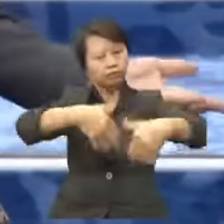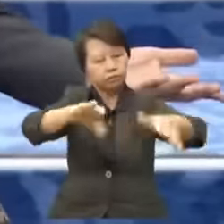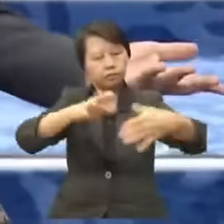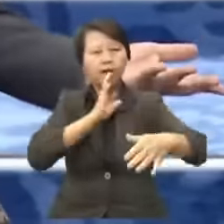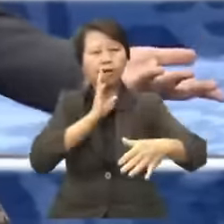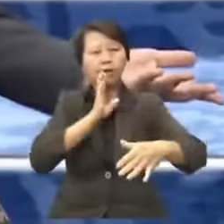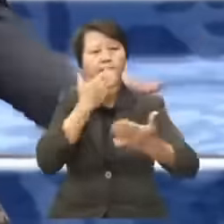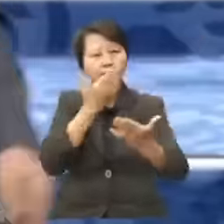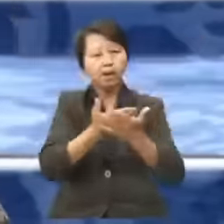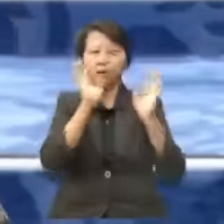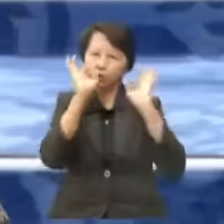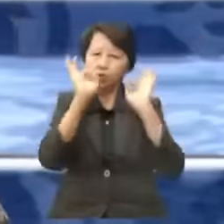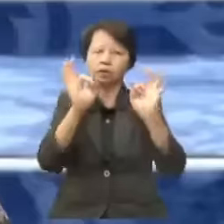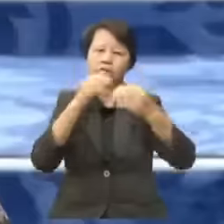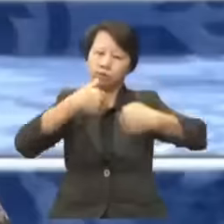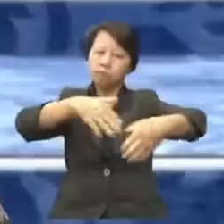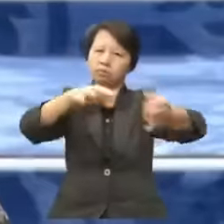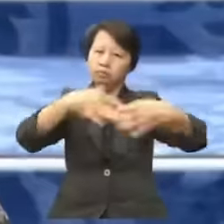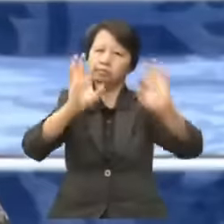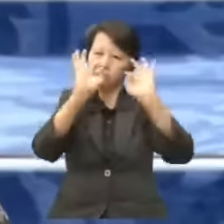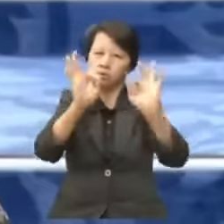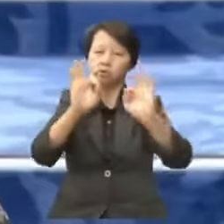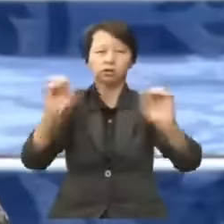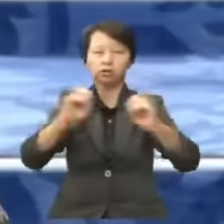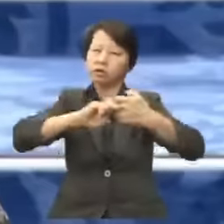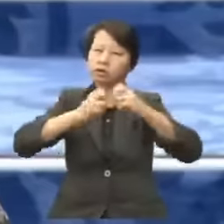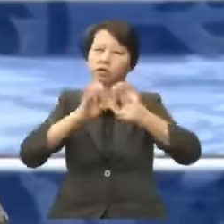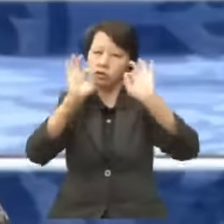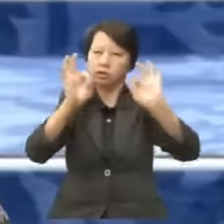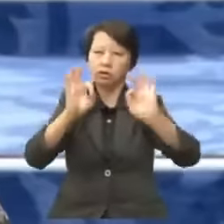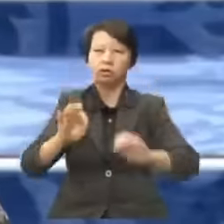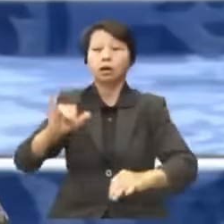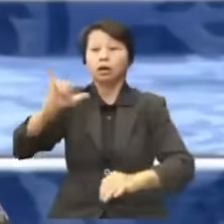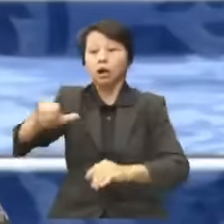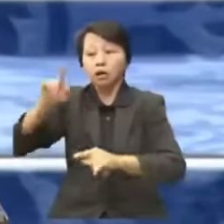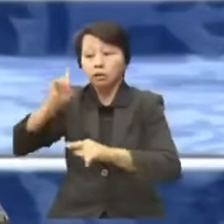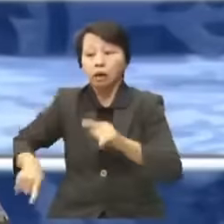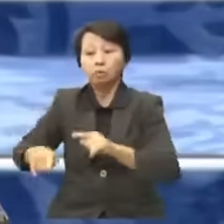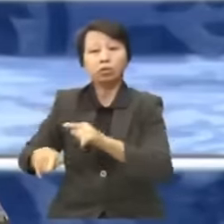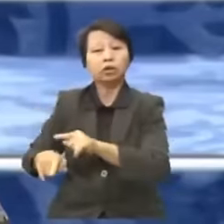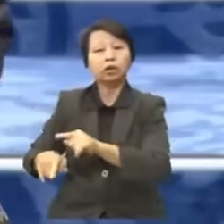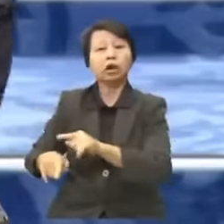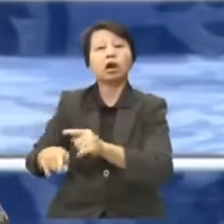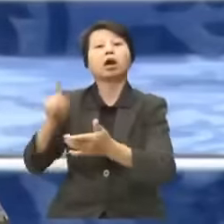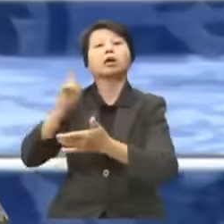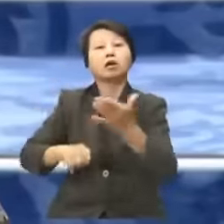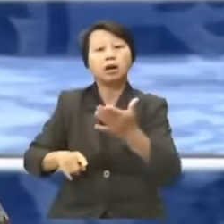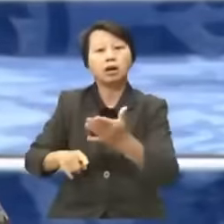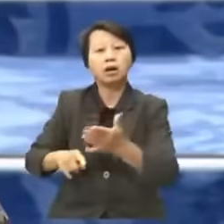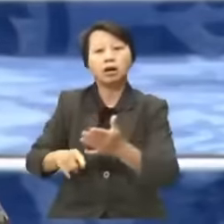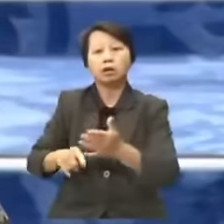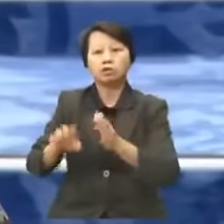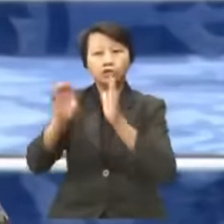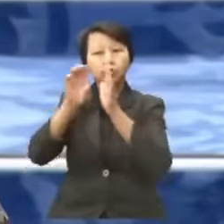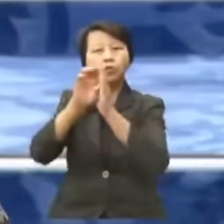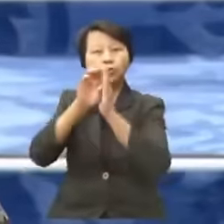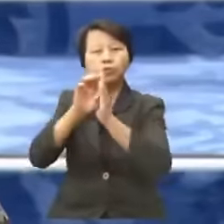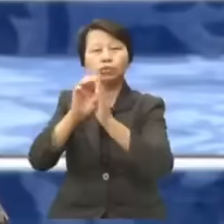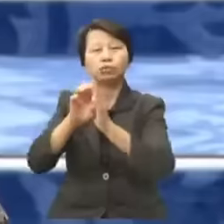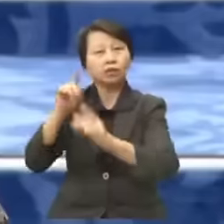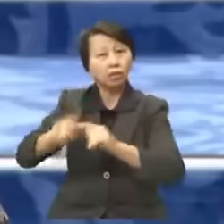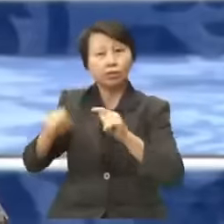cakap tak ada Isu apa Oke Tak ada yang tak boleh apa yang tak boleh kalimah macam